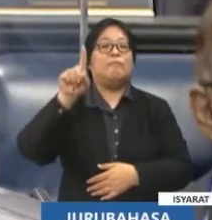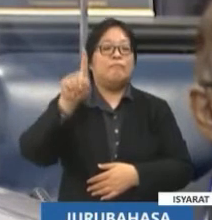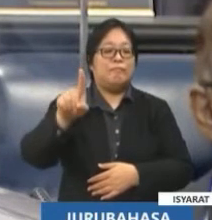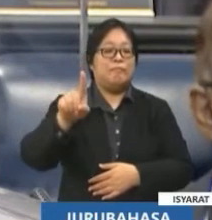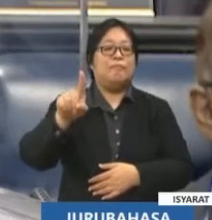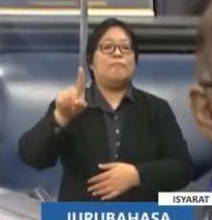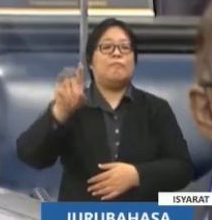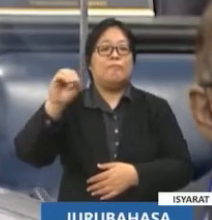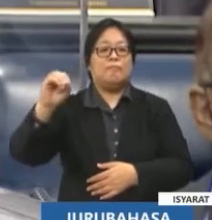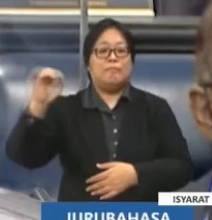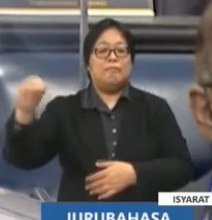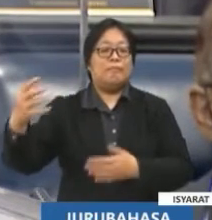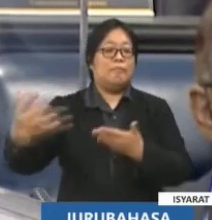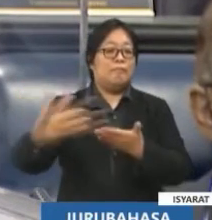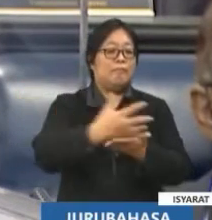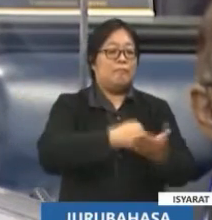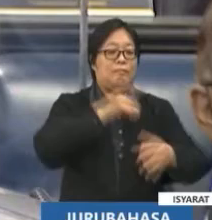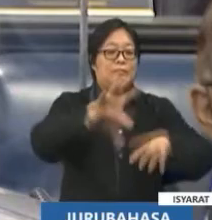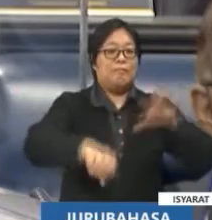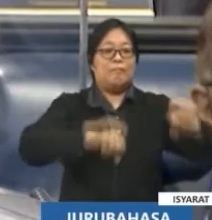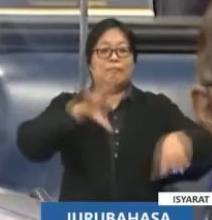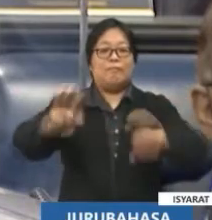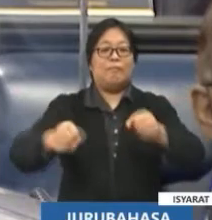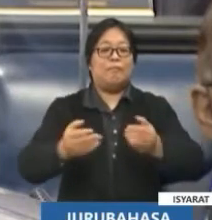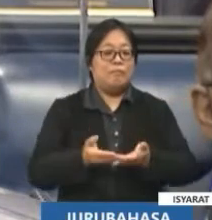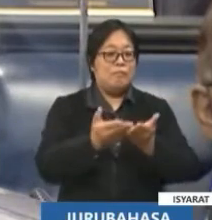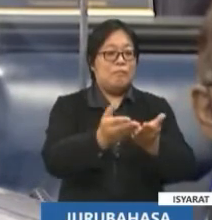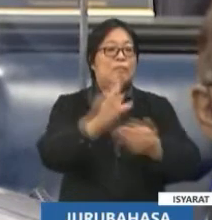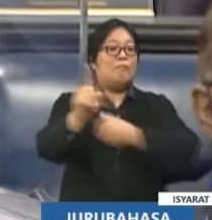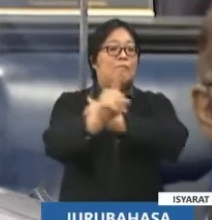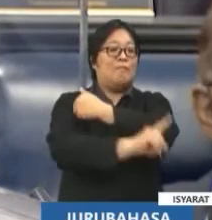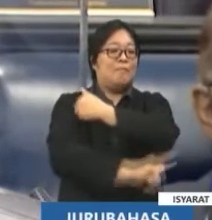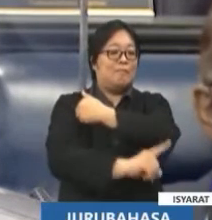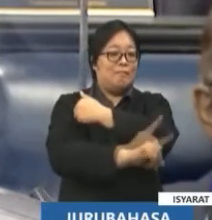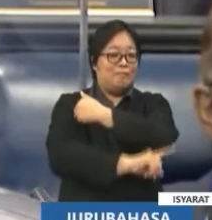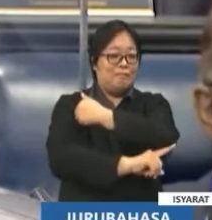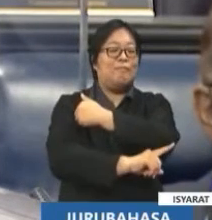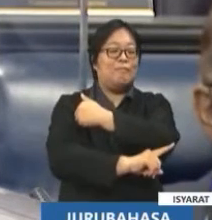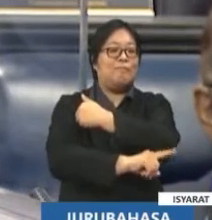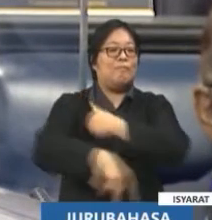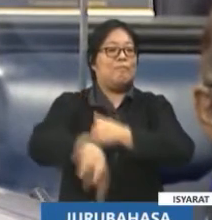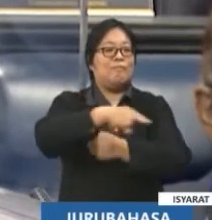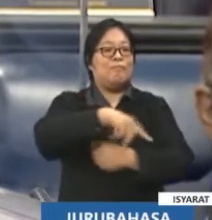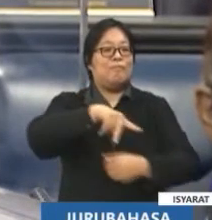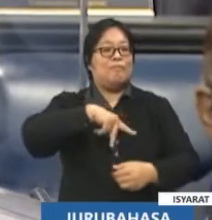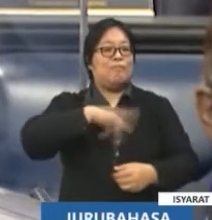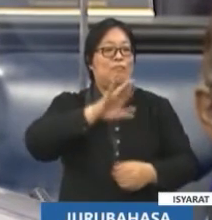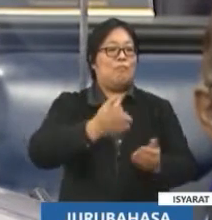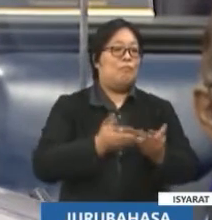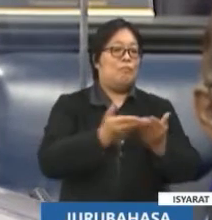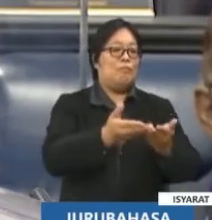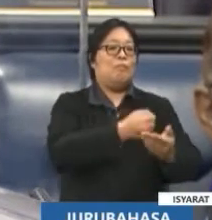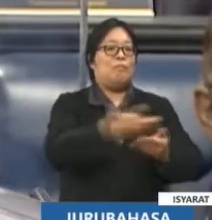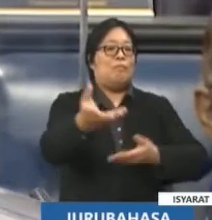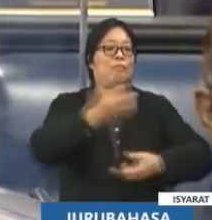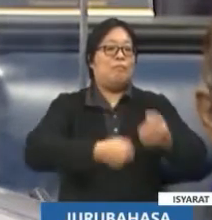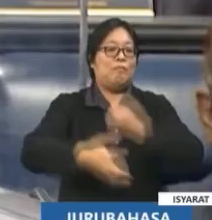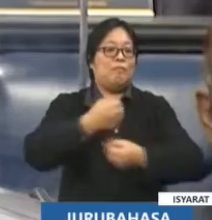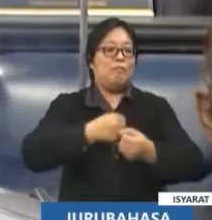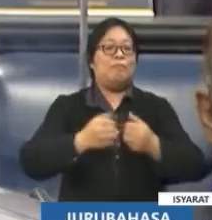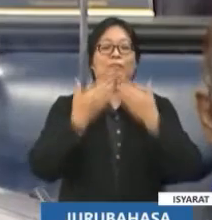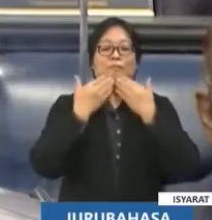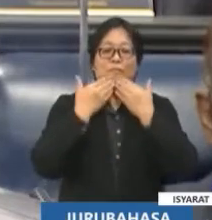455540157 lupa dan nilai rampasan boat dan denda yang dikenakan kata pemilik boat nelayan asin